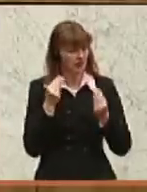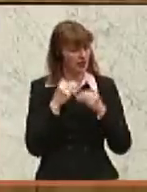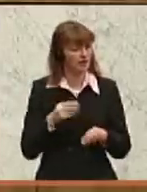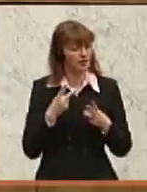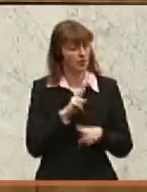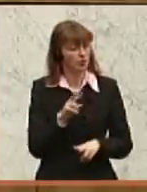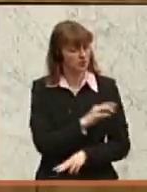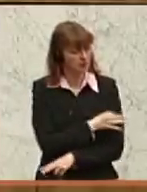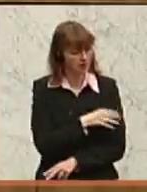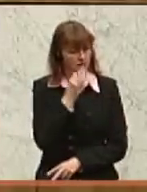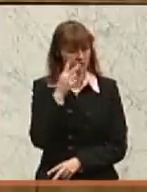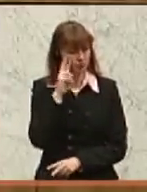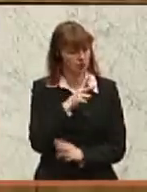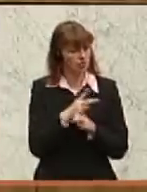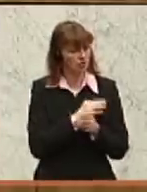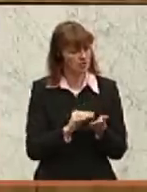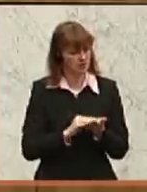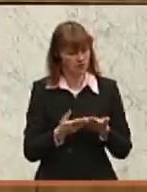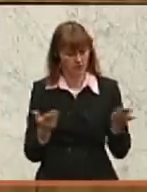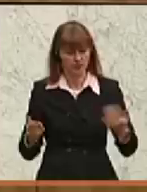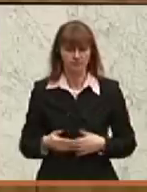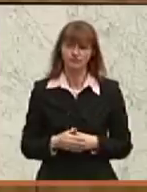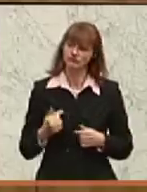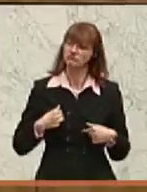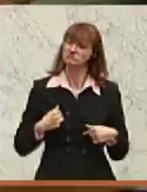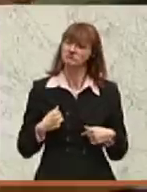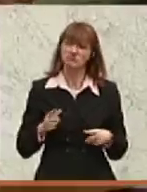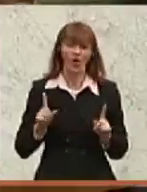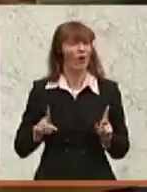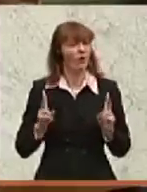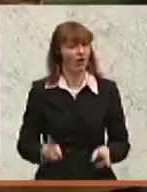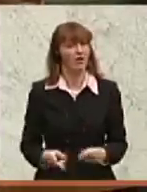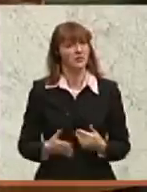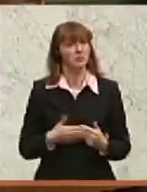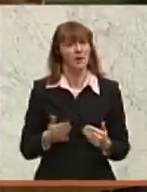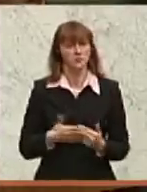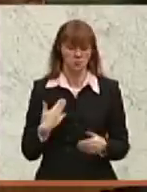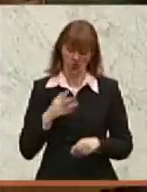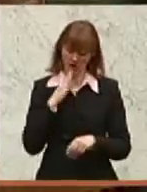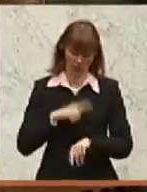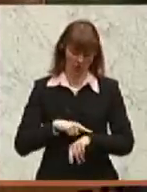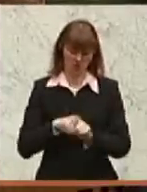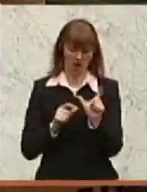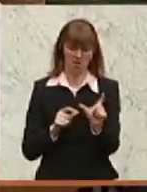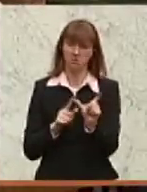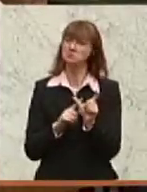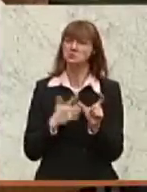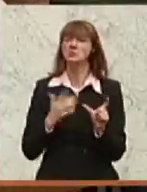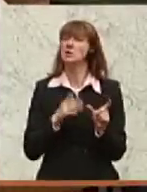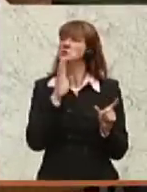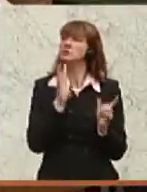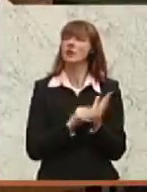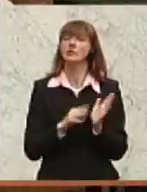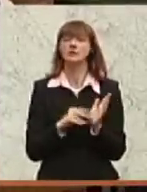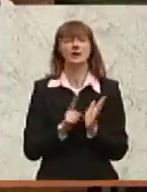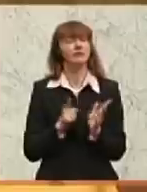Herr Staatssekretär. Ich könnte jetzt auch einen Großteil meiner Redezeit darauf verwenden, die Qualität dieser Diskussion, das Niveau